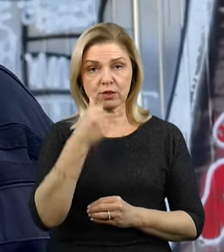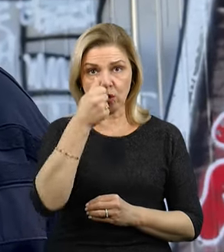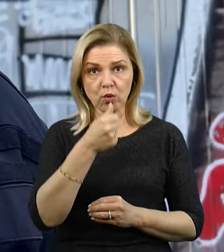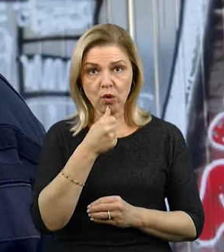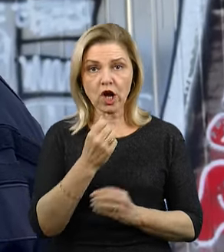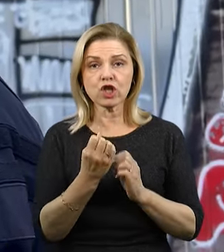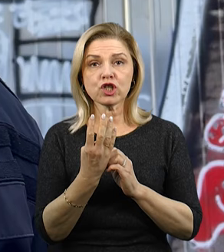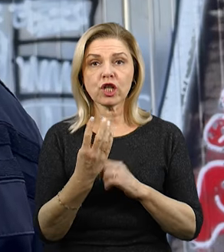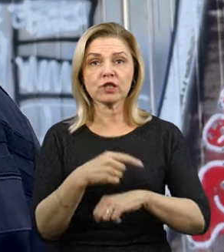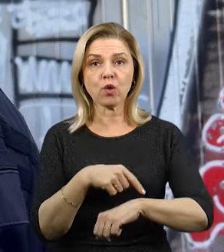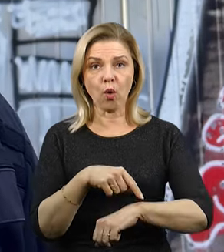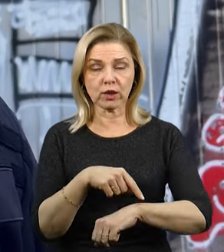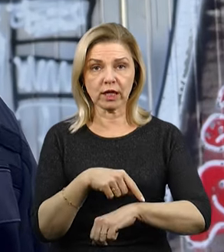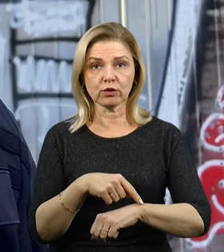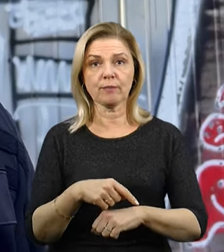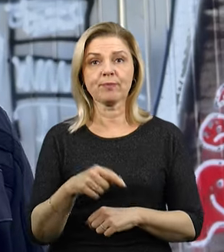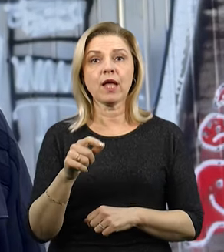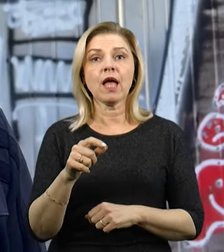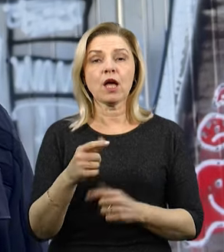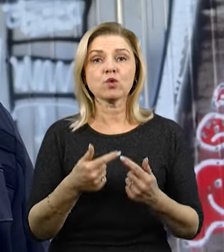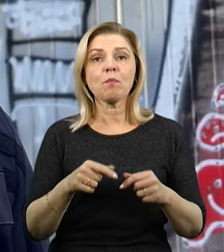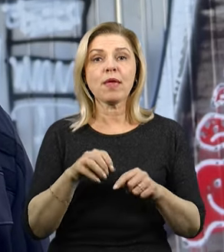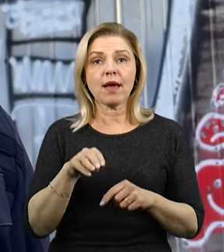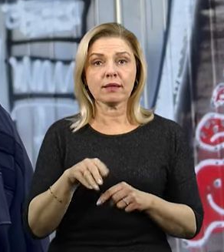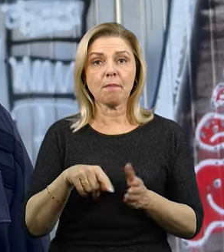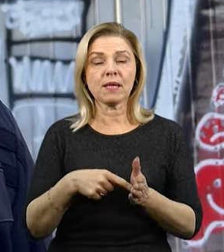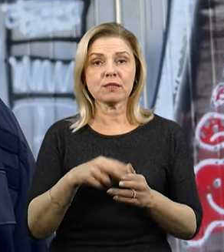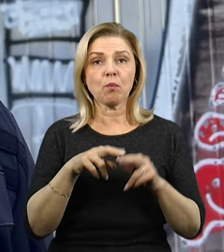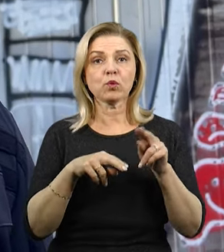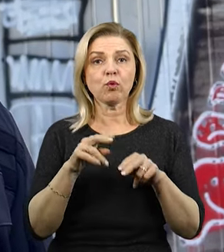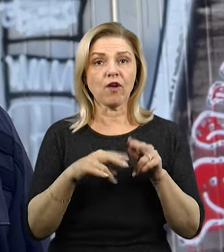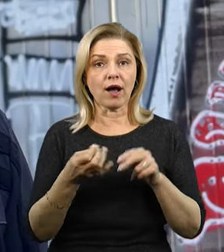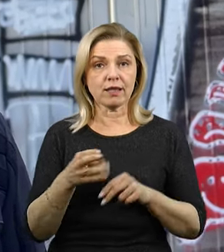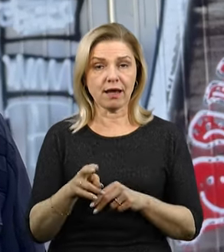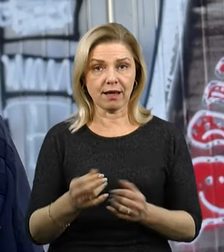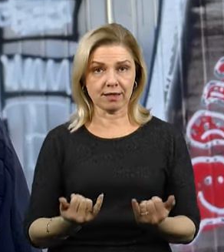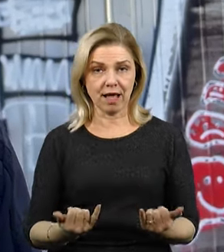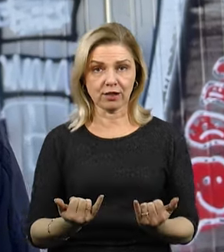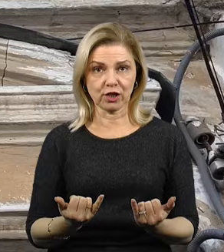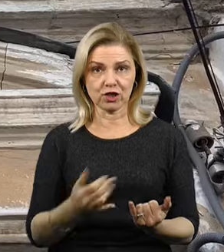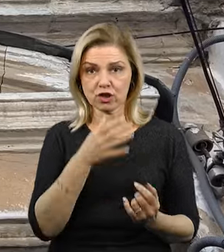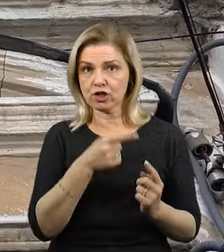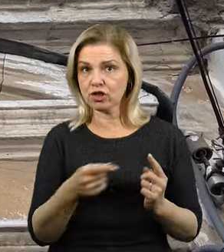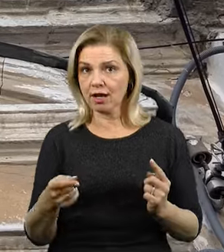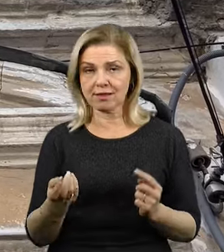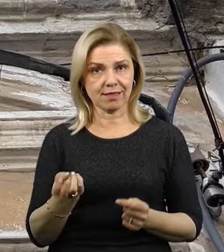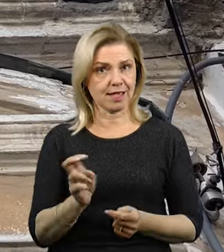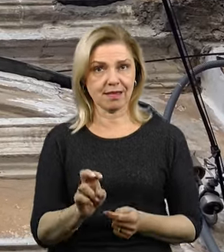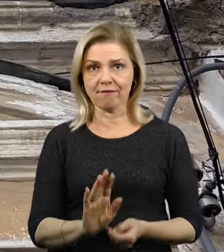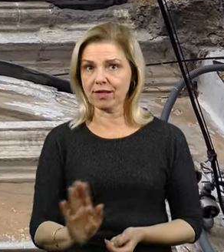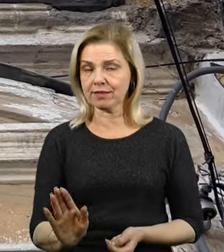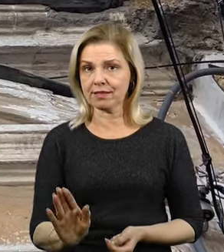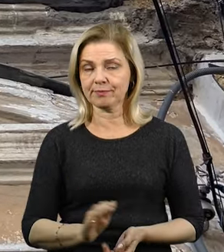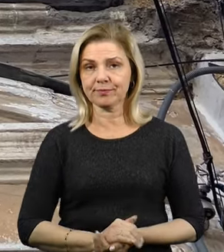на годи суб'єкти містобудування на даний час не